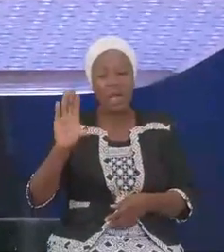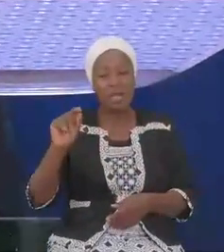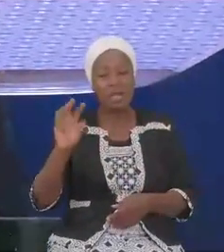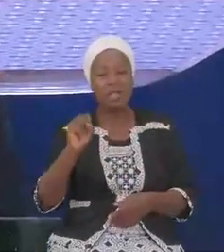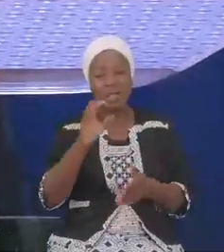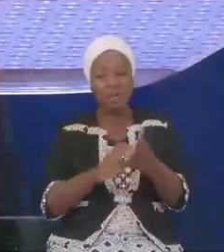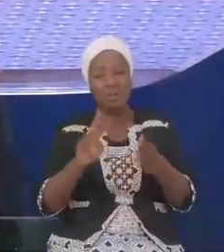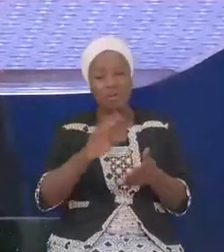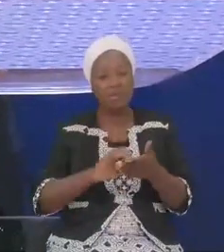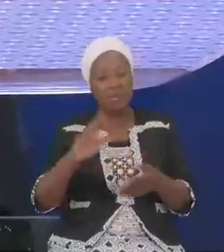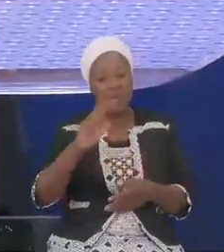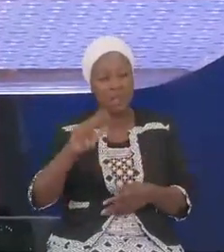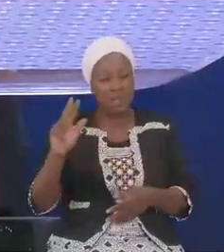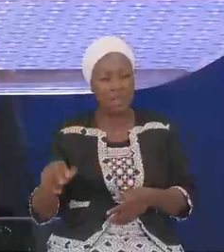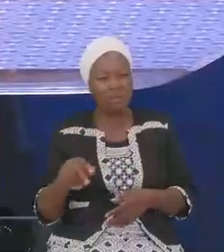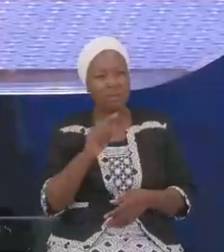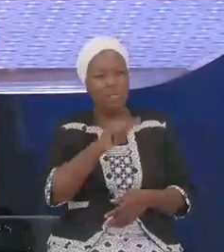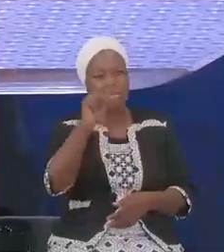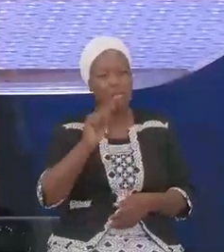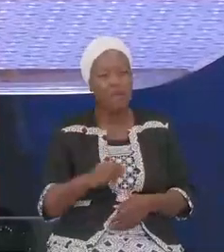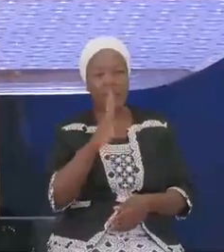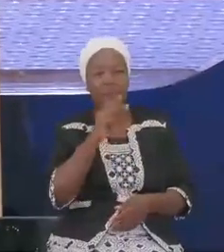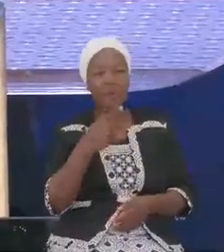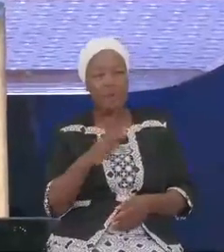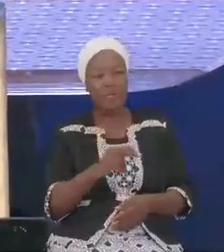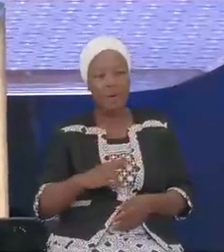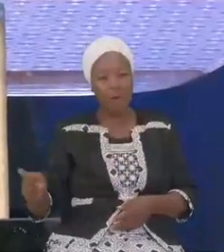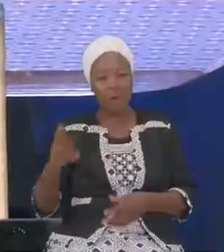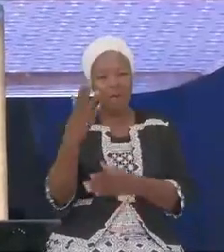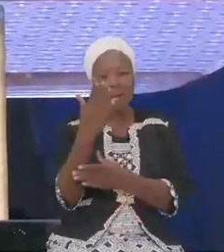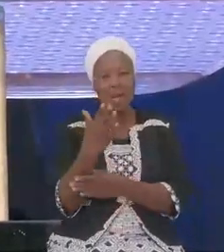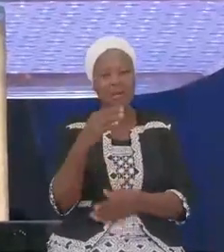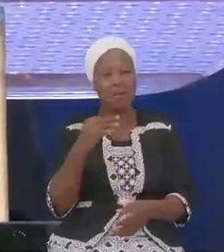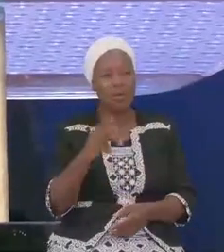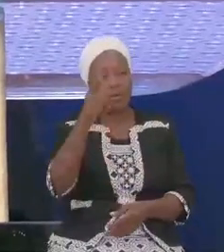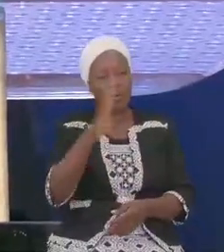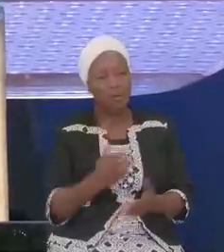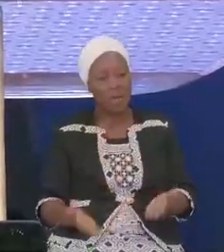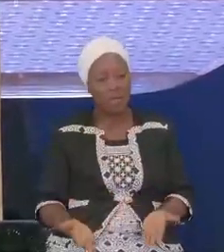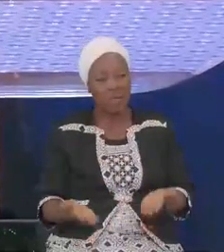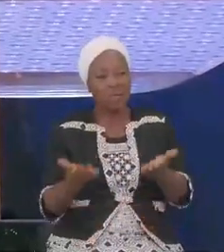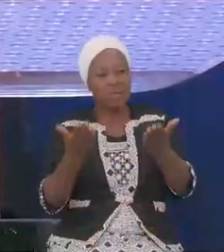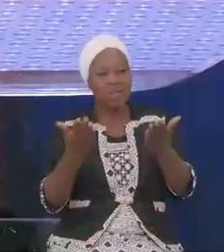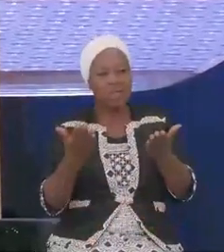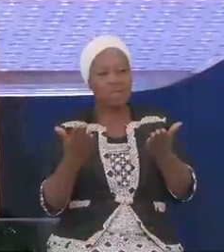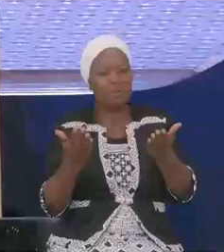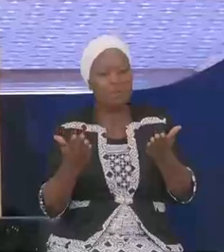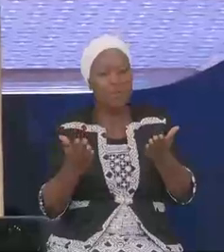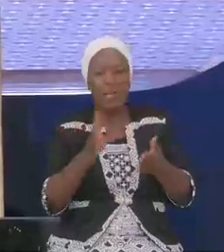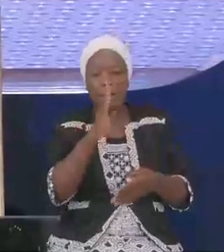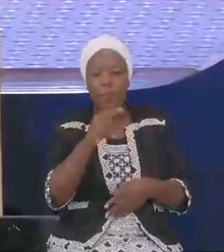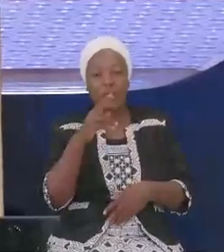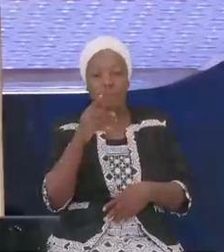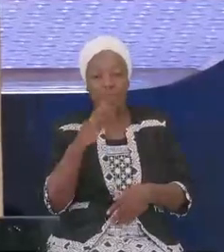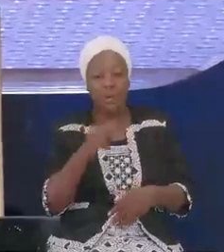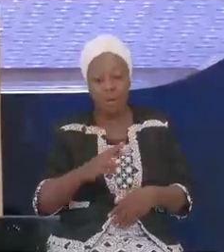Acte 2, 33. Élevé par la droite de Dieu, il a reçu. Élevé